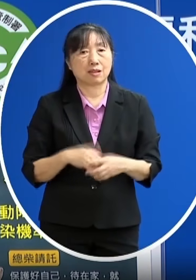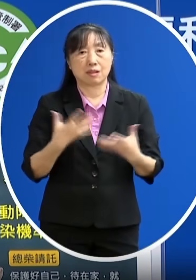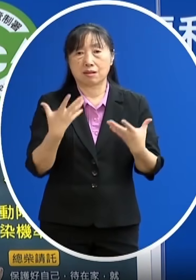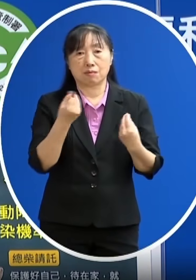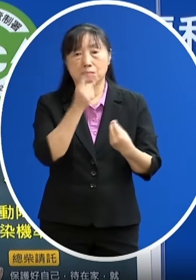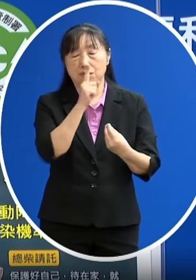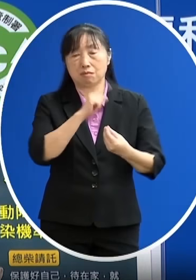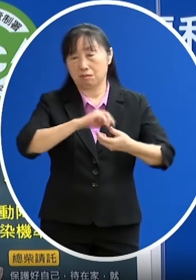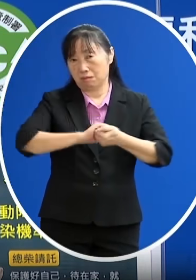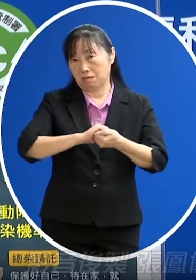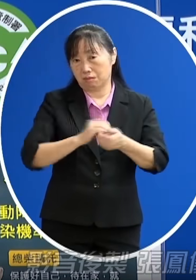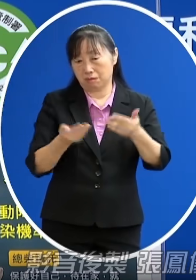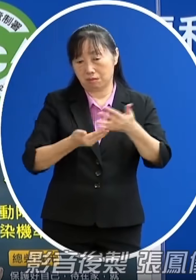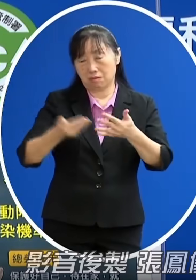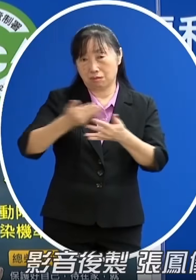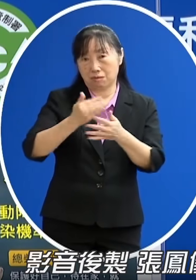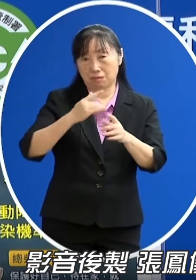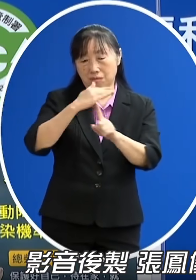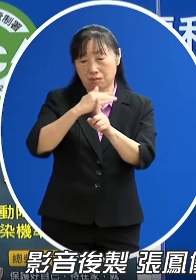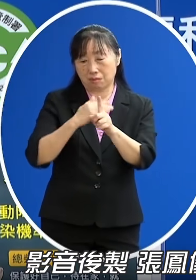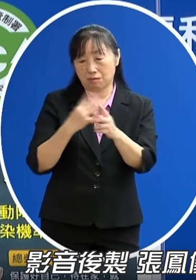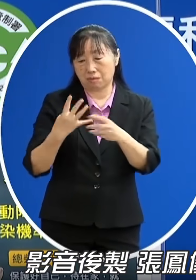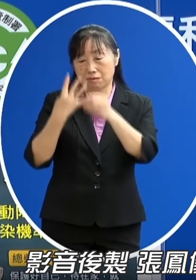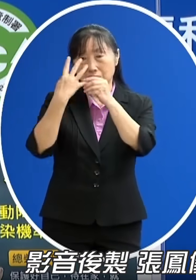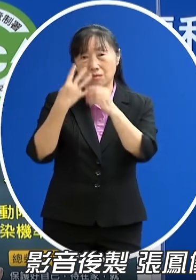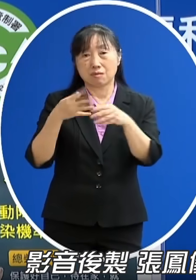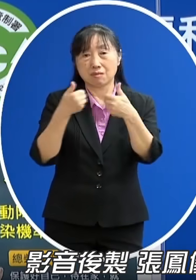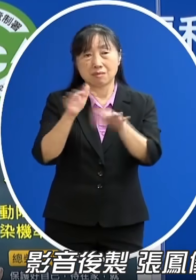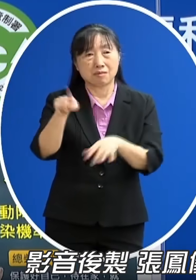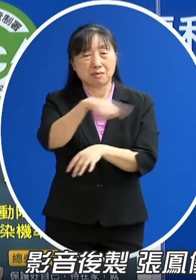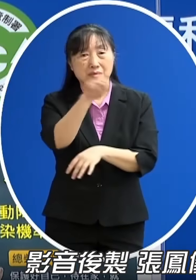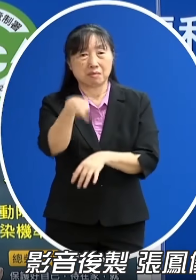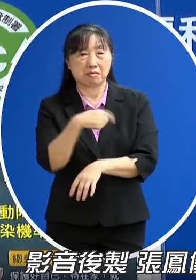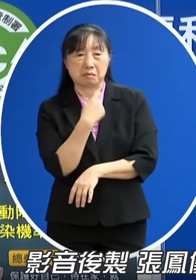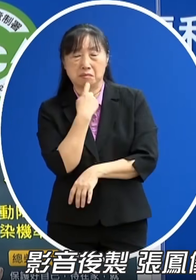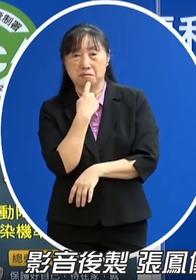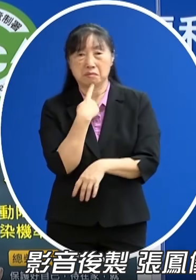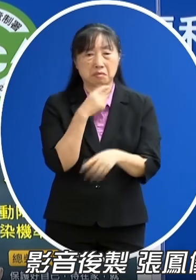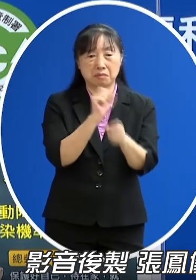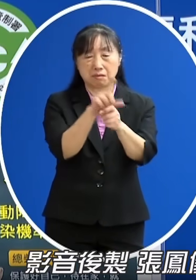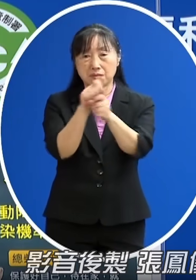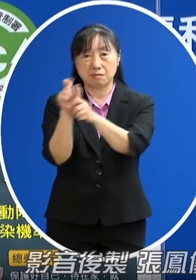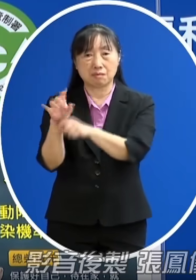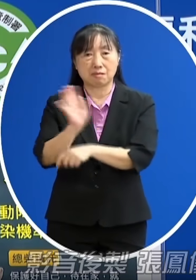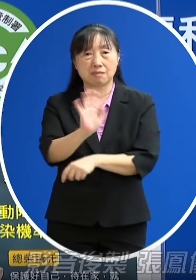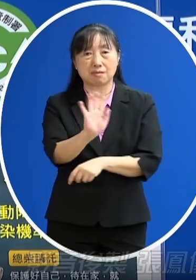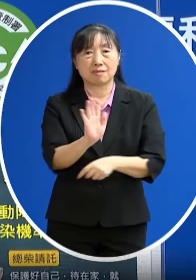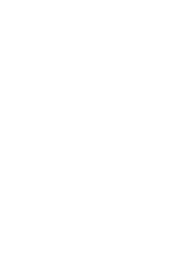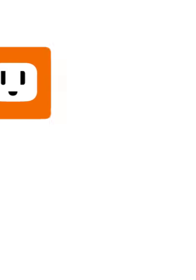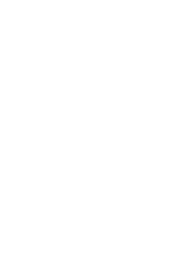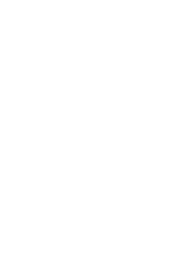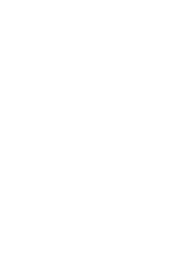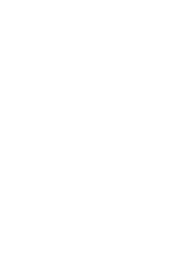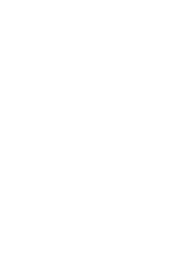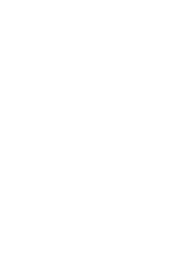有要到四级，好，所以请大家也不要用这样子来有人在以讹传讹，那这样就不好。